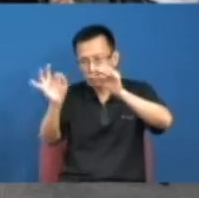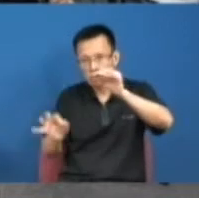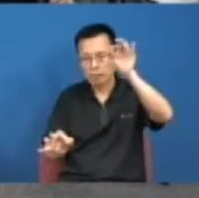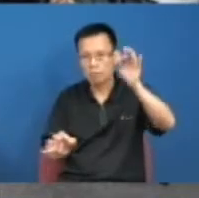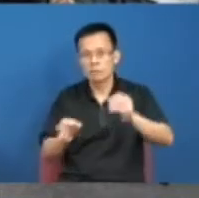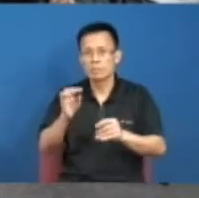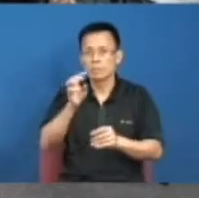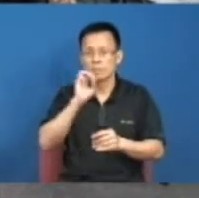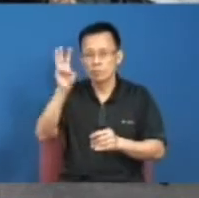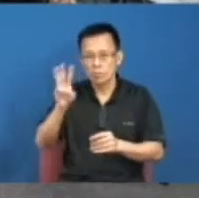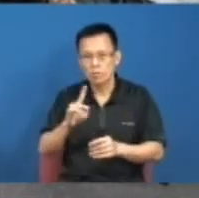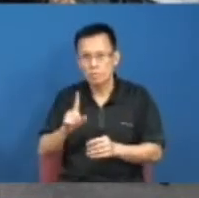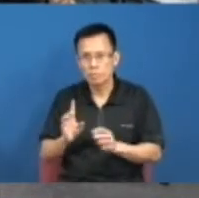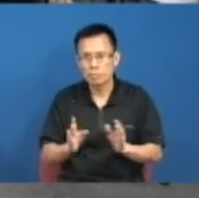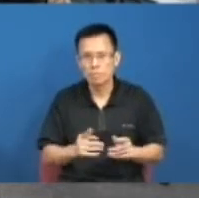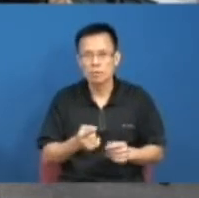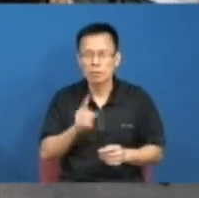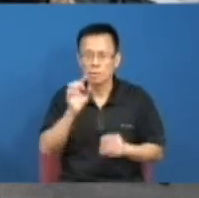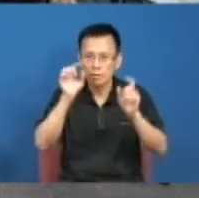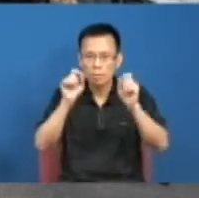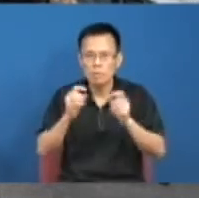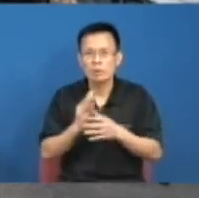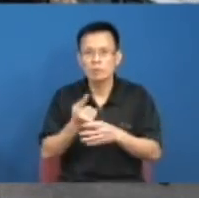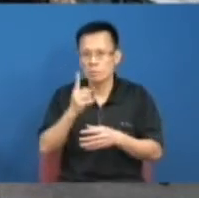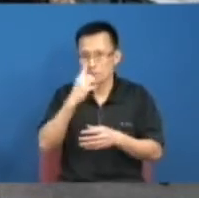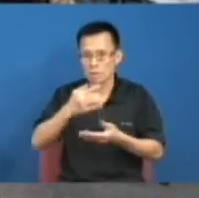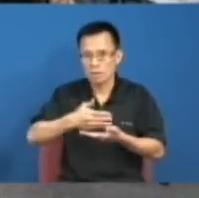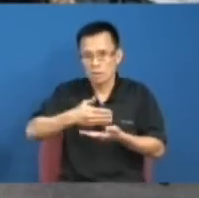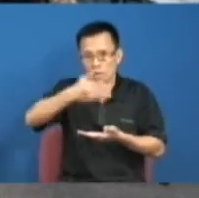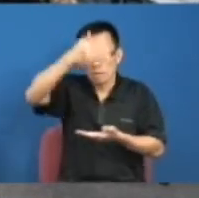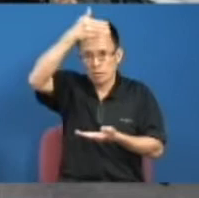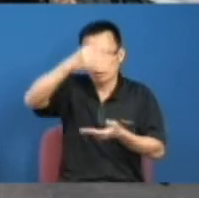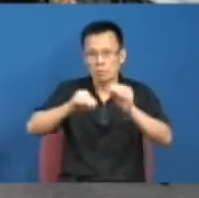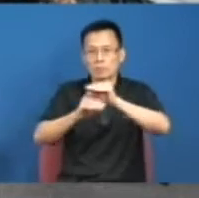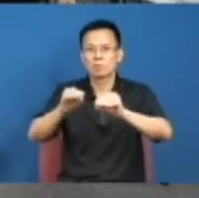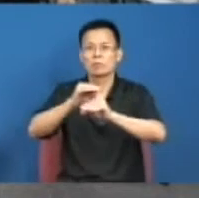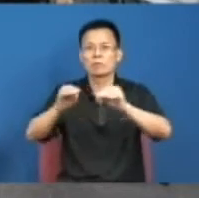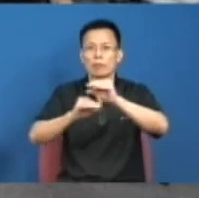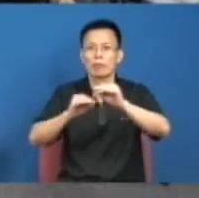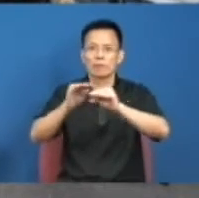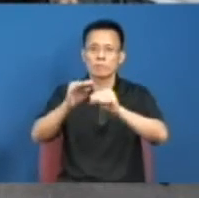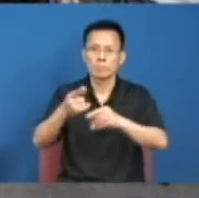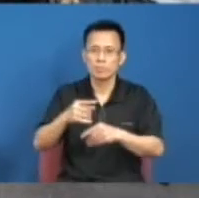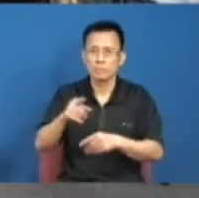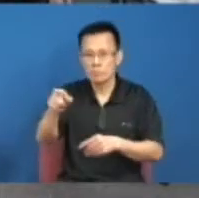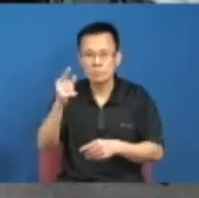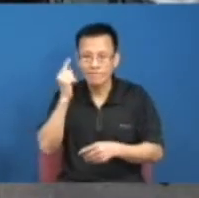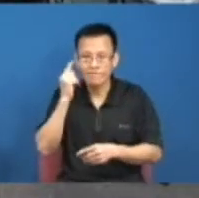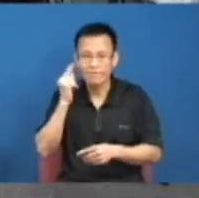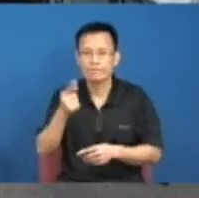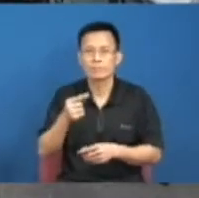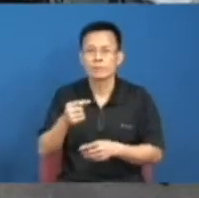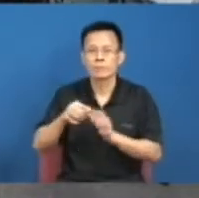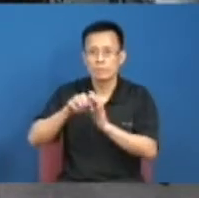的。 是啊。 為什麼呢？因為很多時候新樓呢，起樓呢，就是，你鋪職師知啦，就漏了